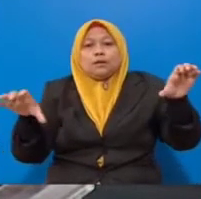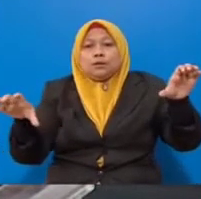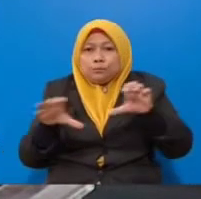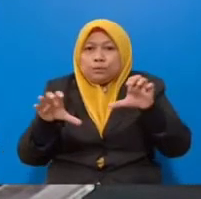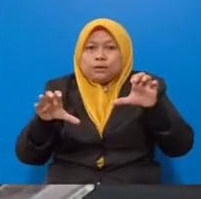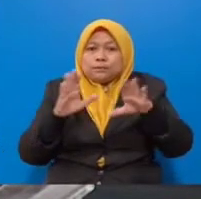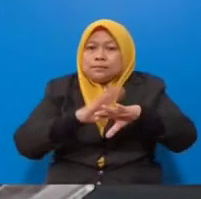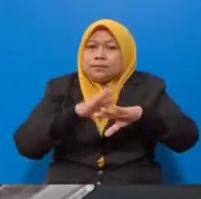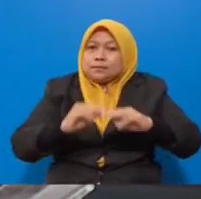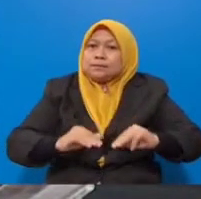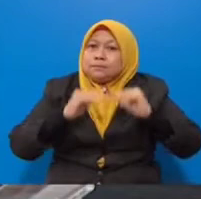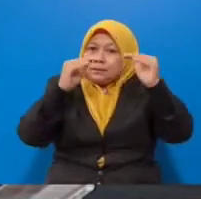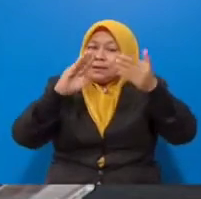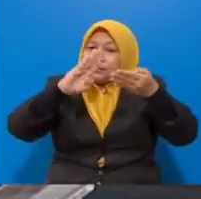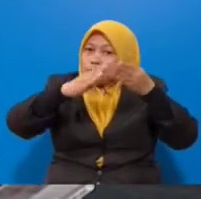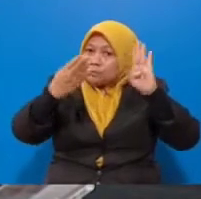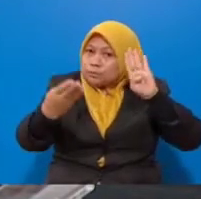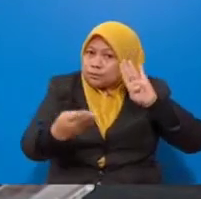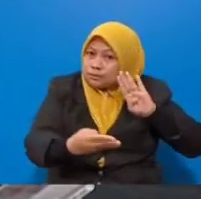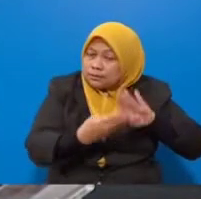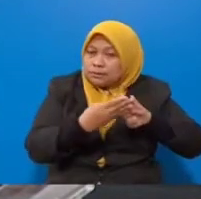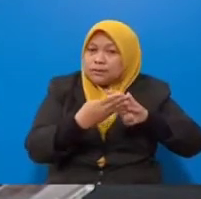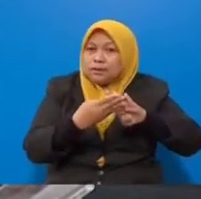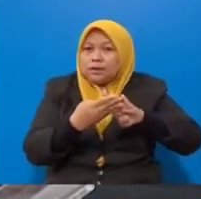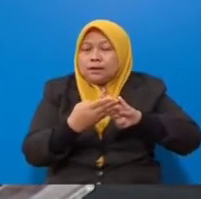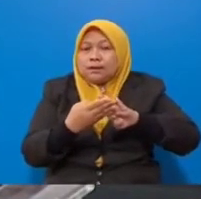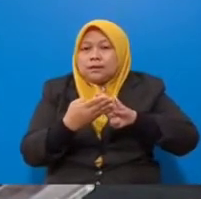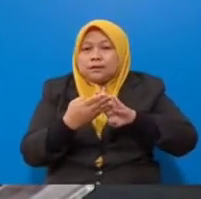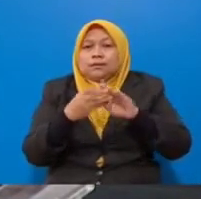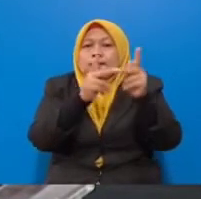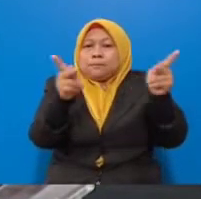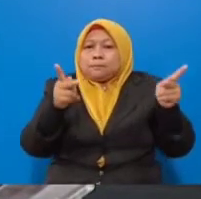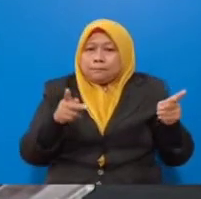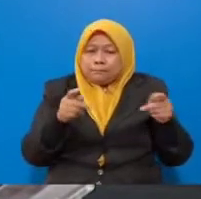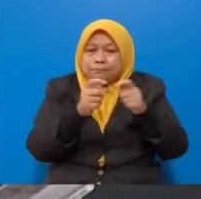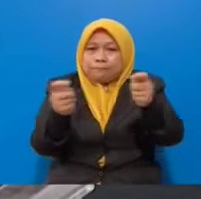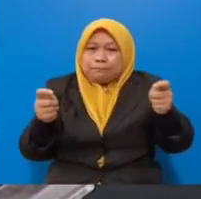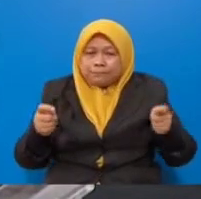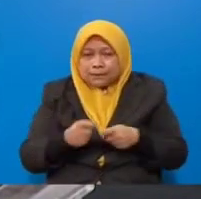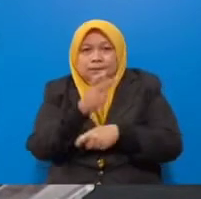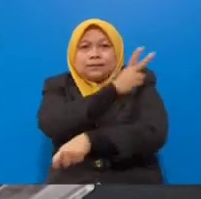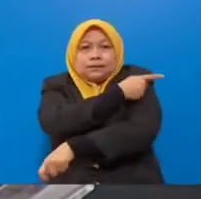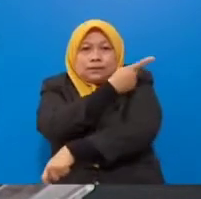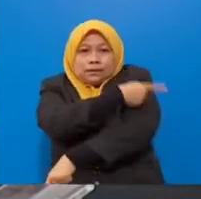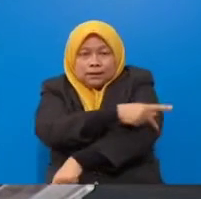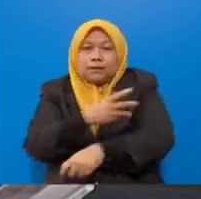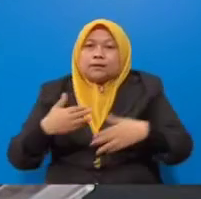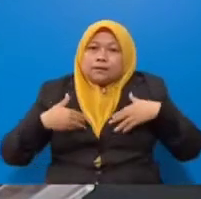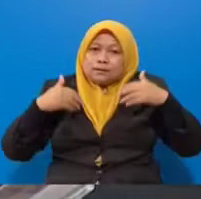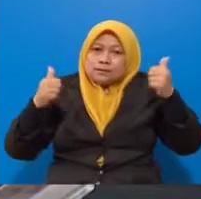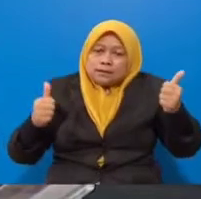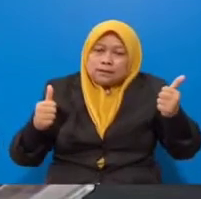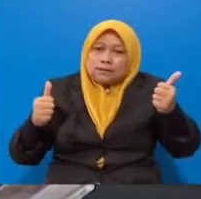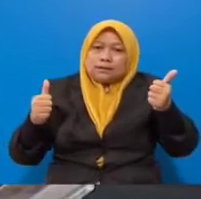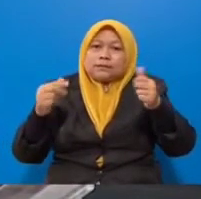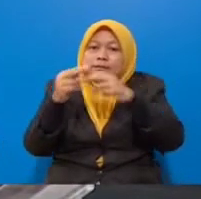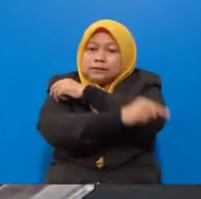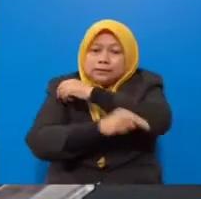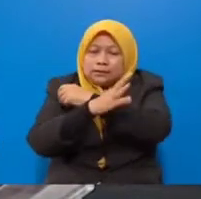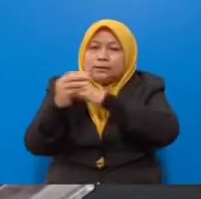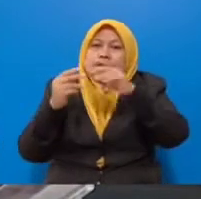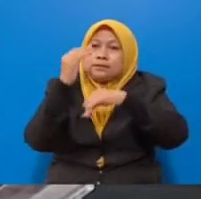dilakukan di peringkat kini Little dipper Sriti kesehatan berkat negeri dan kebangsaan